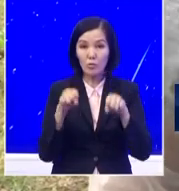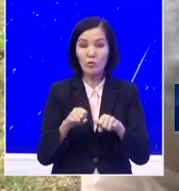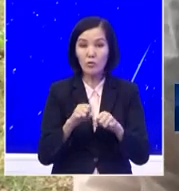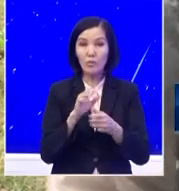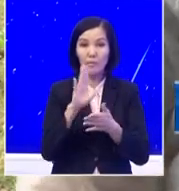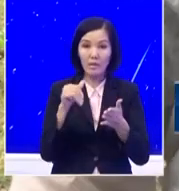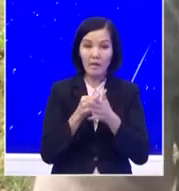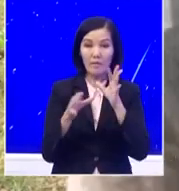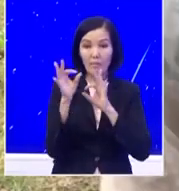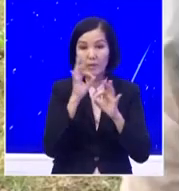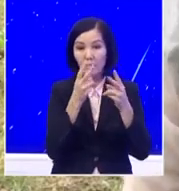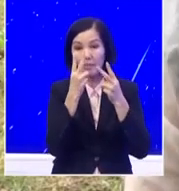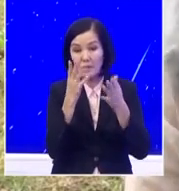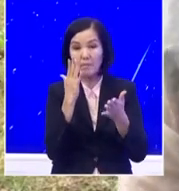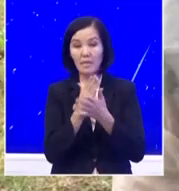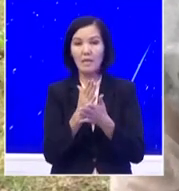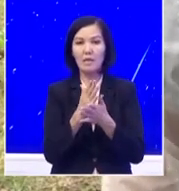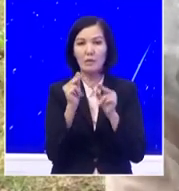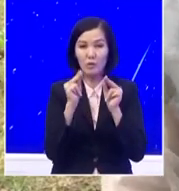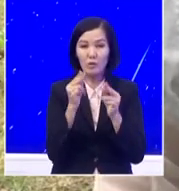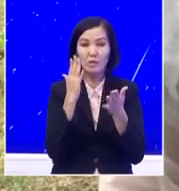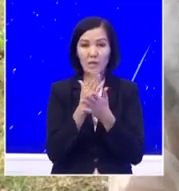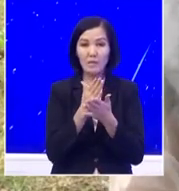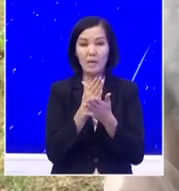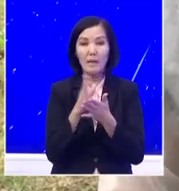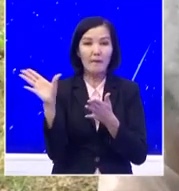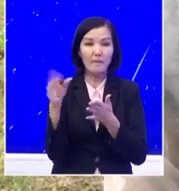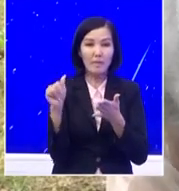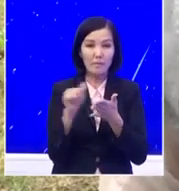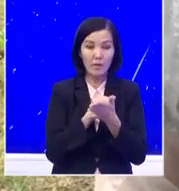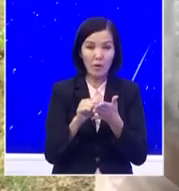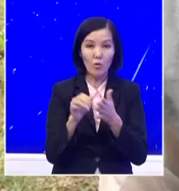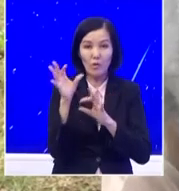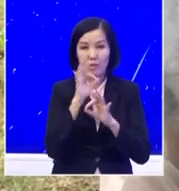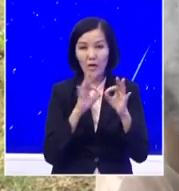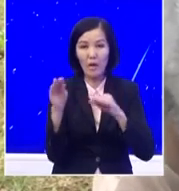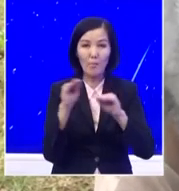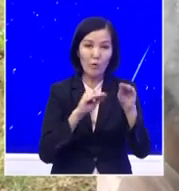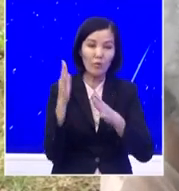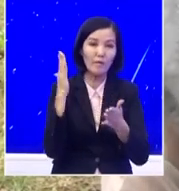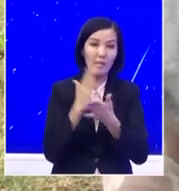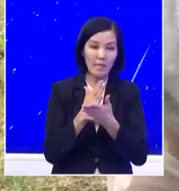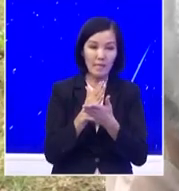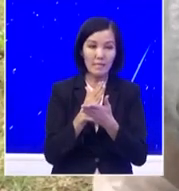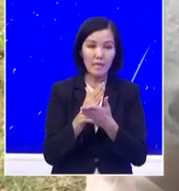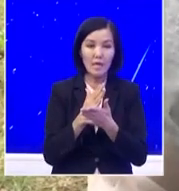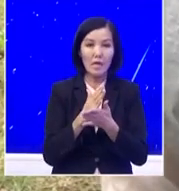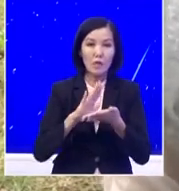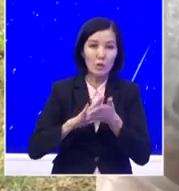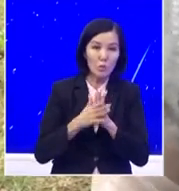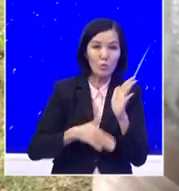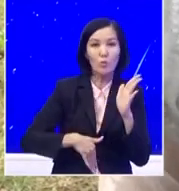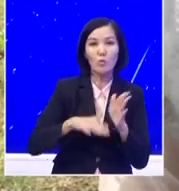главное, к медикаментам, то есть по протоколу все препараты у них имеются. И получили